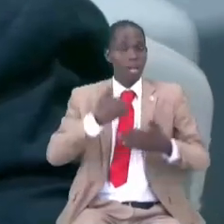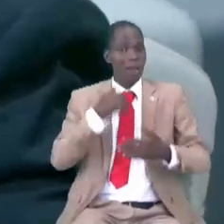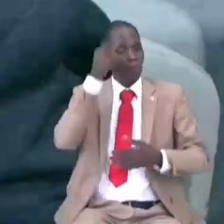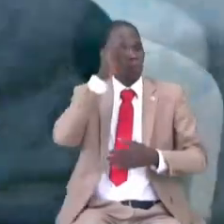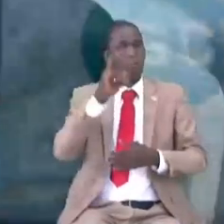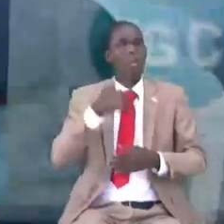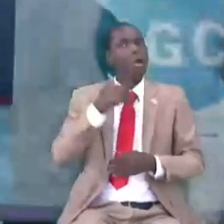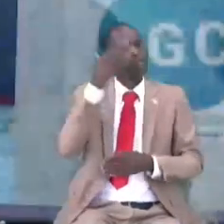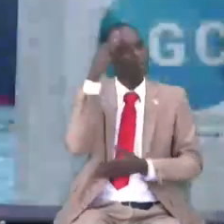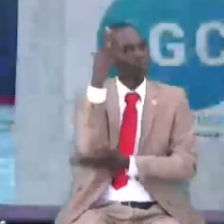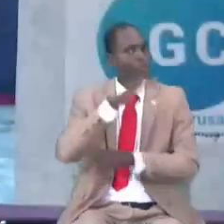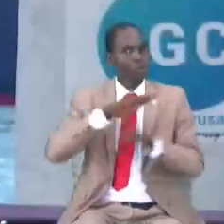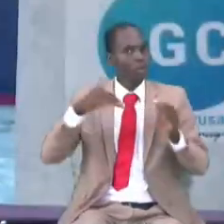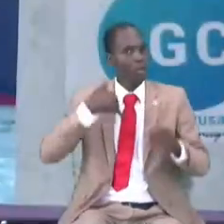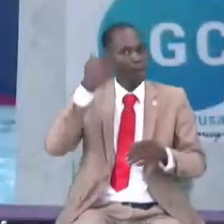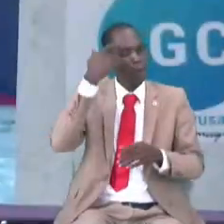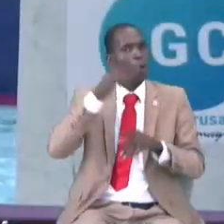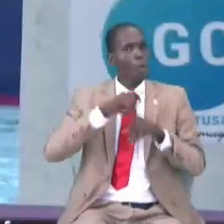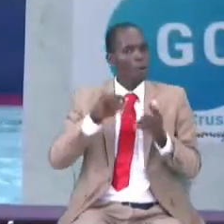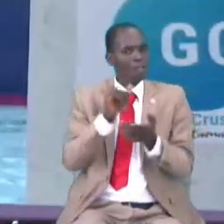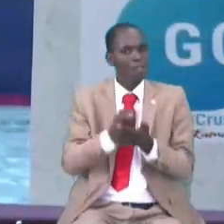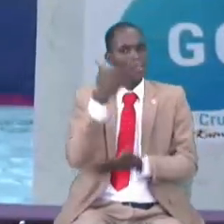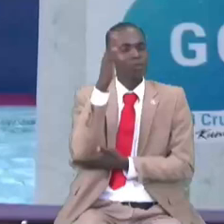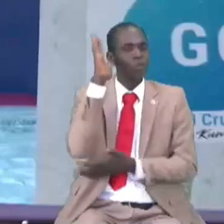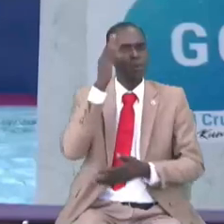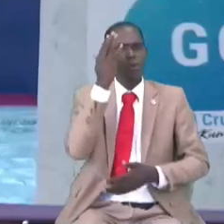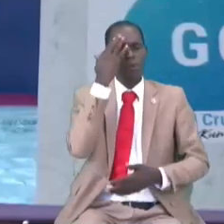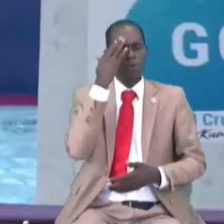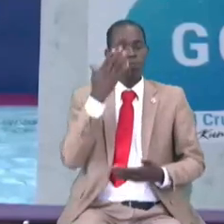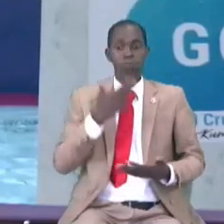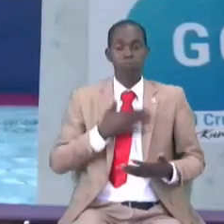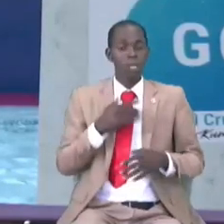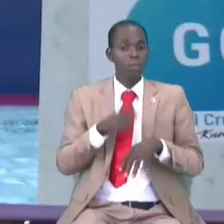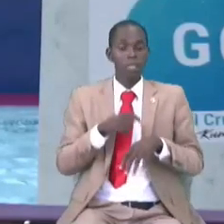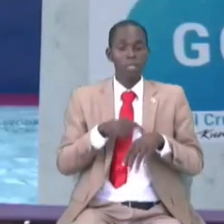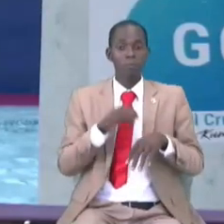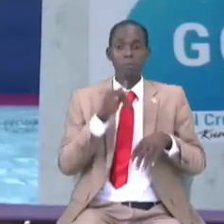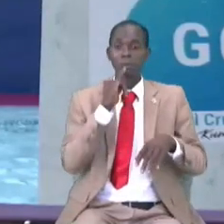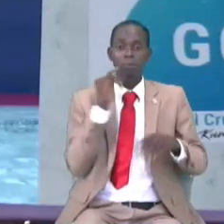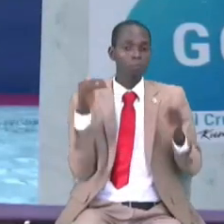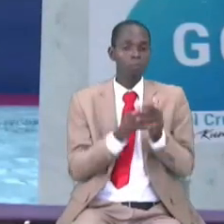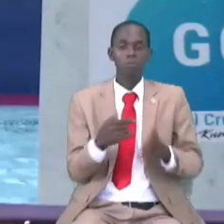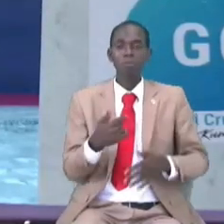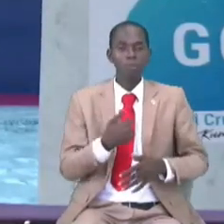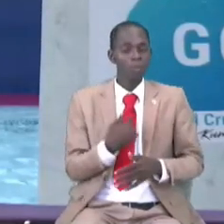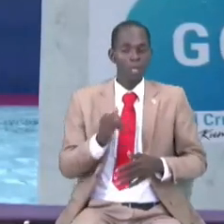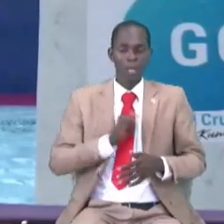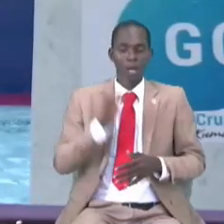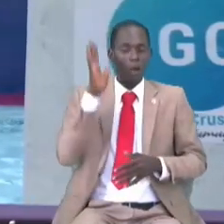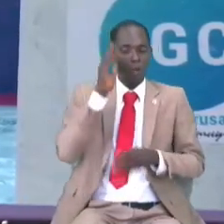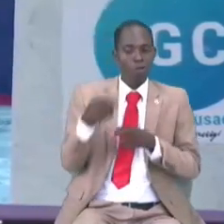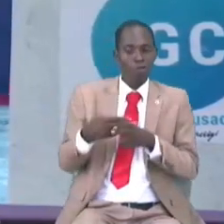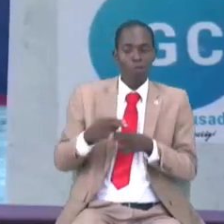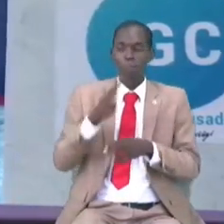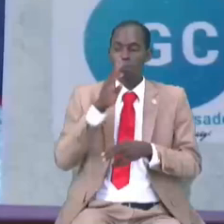est pratiquement terminée, je suis sur le point d'être coupé. Le cultivateur a déposé l'âche